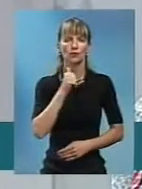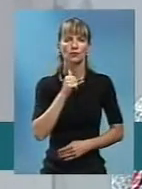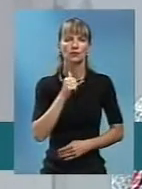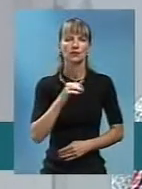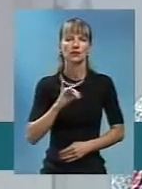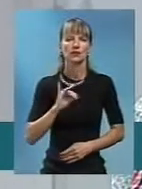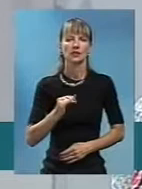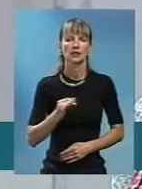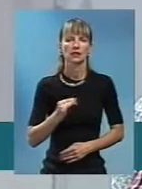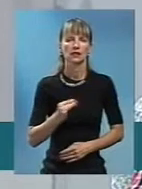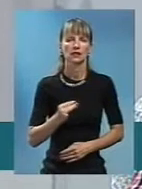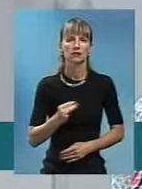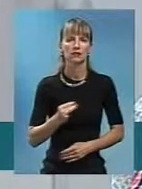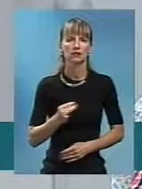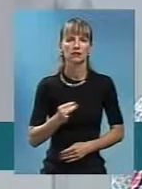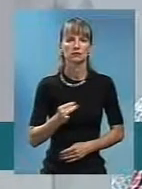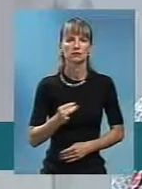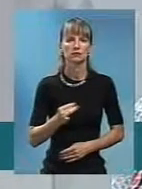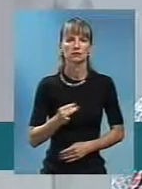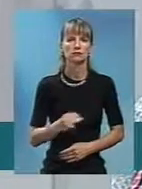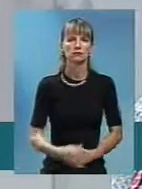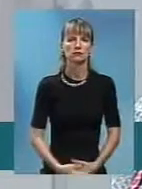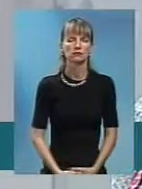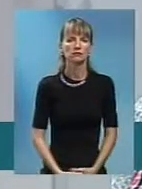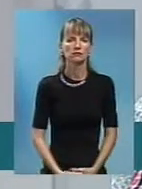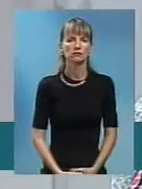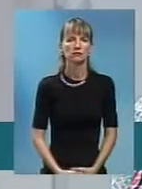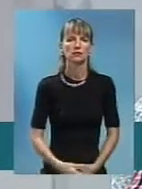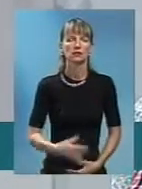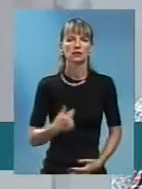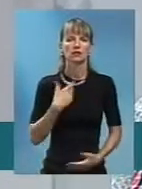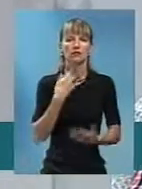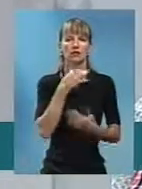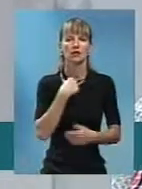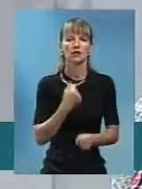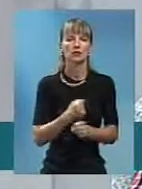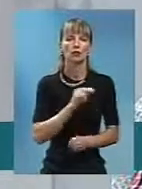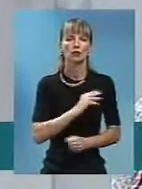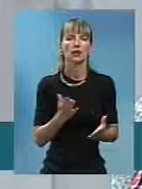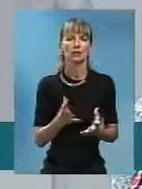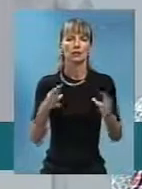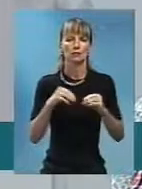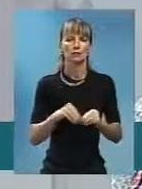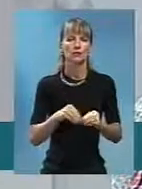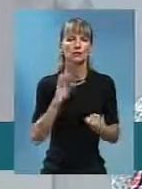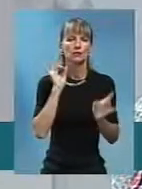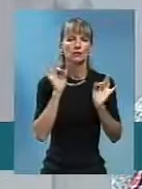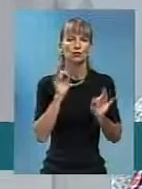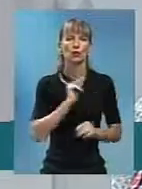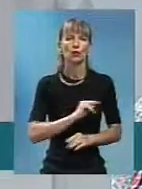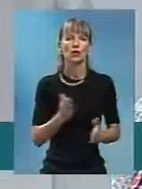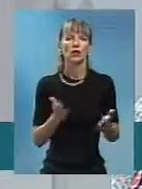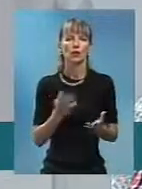І, в принципі, свого часу я зробив роботи, які співзвучні роботи